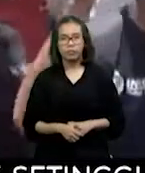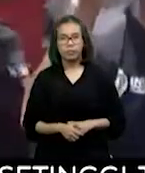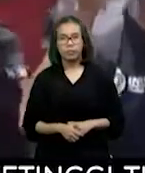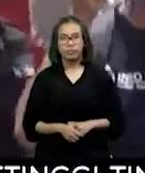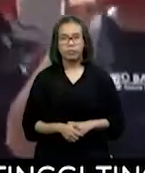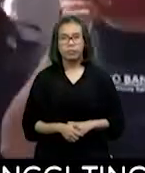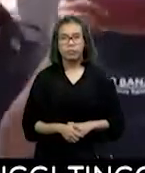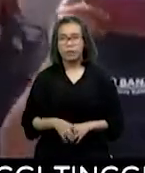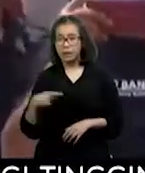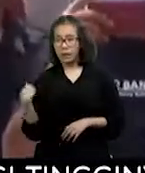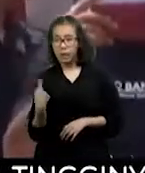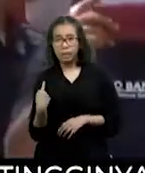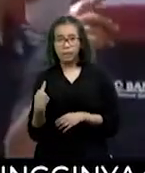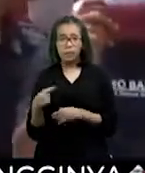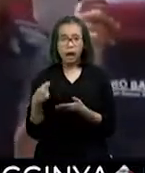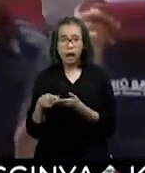saudari perempuan kalian,